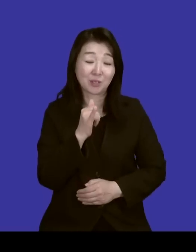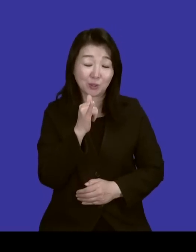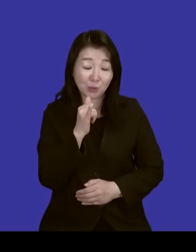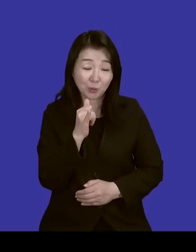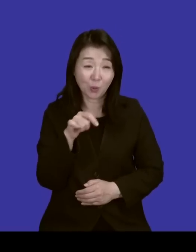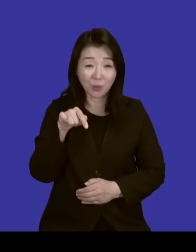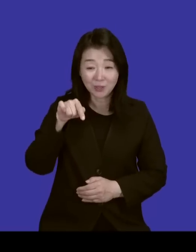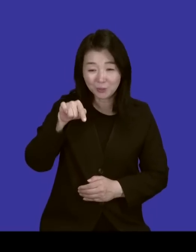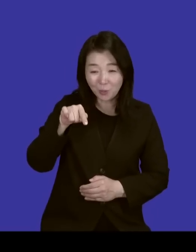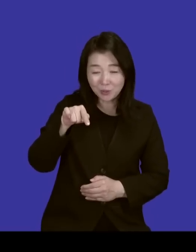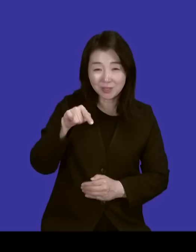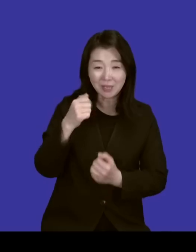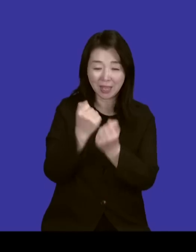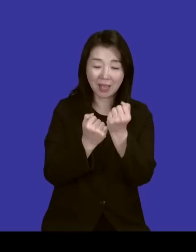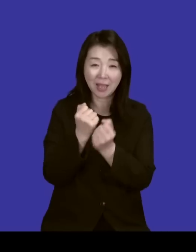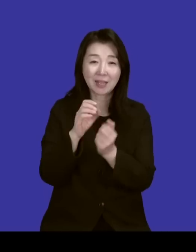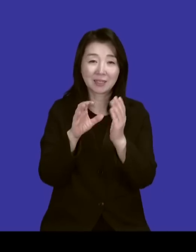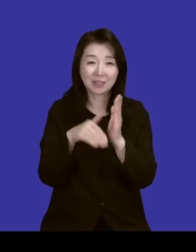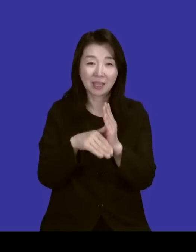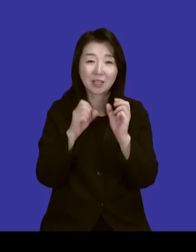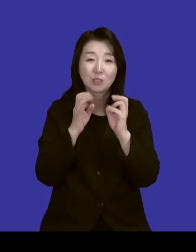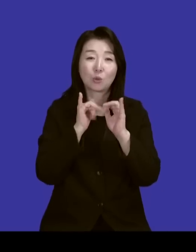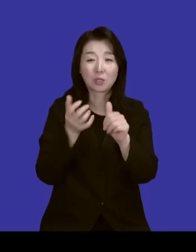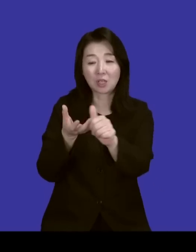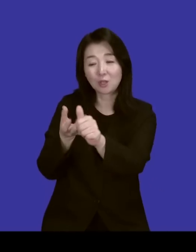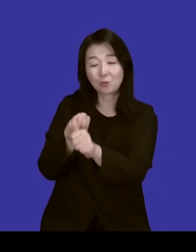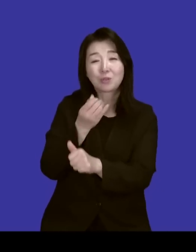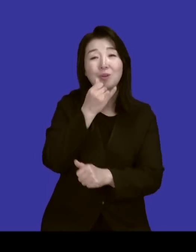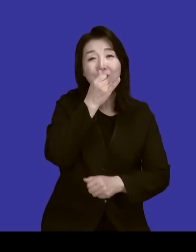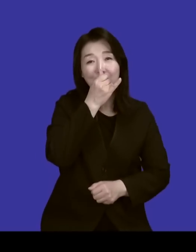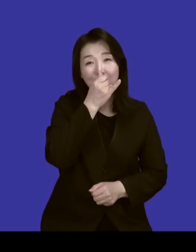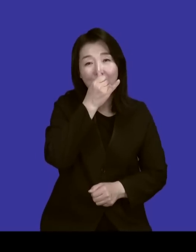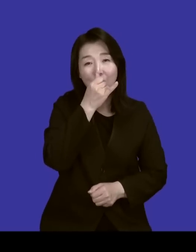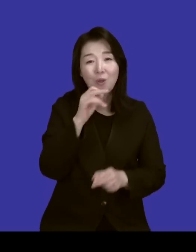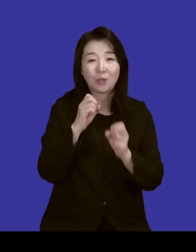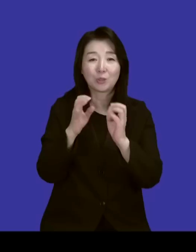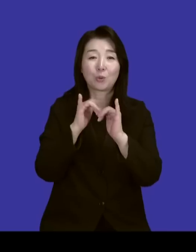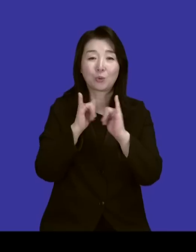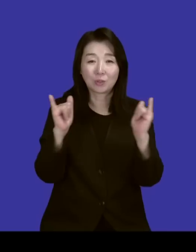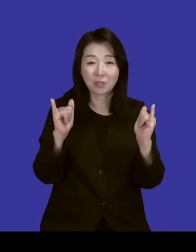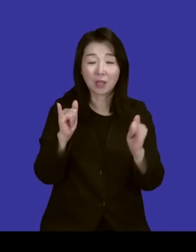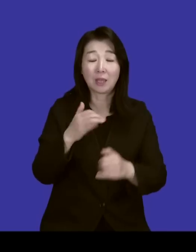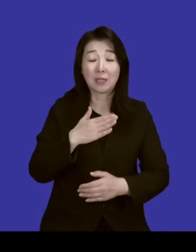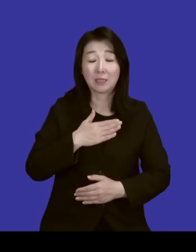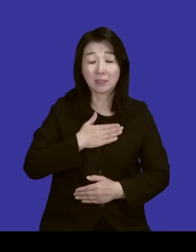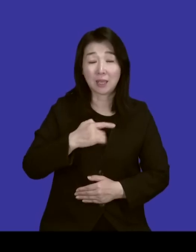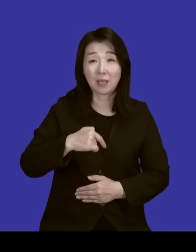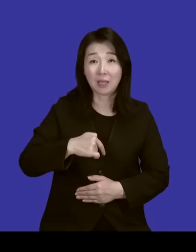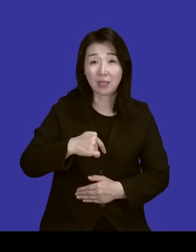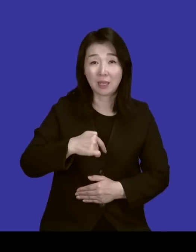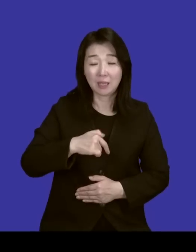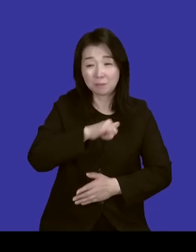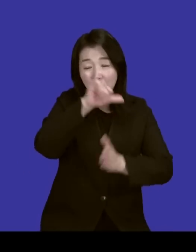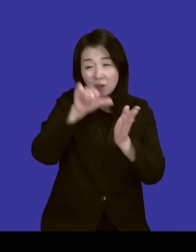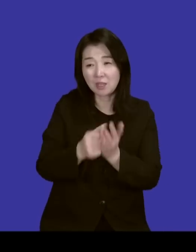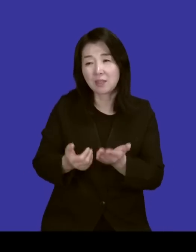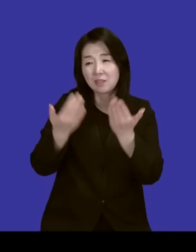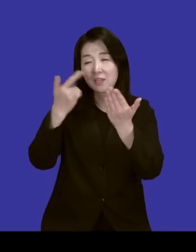코스타에서 항상 선교사 초청을 하거든요. 네네. 선교사로 자기 생애를 드리겠다는 헌신을 하기도 하고